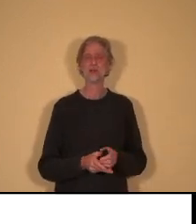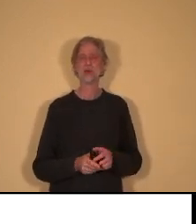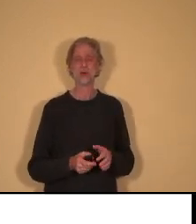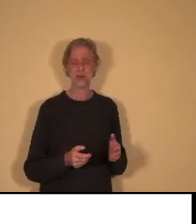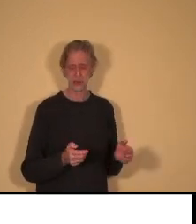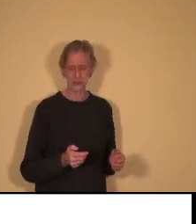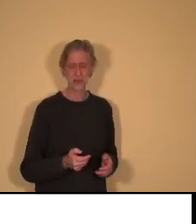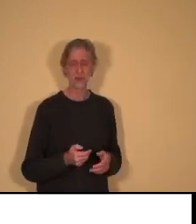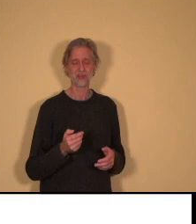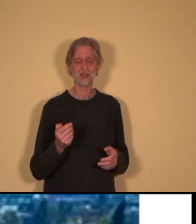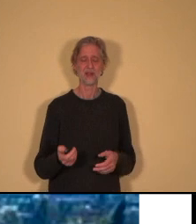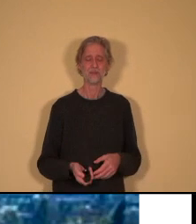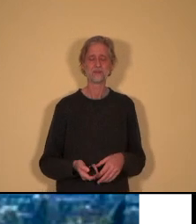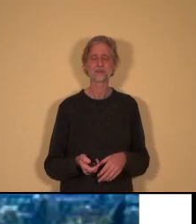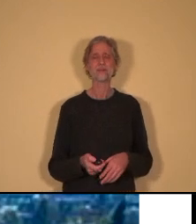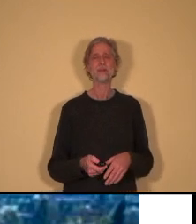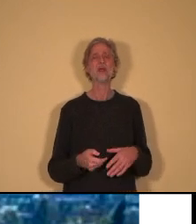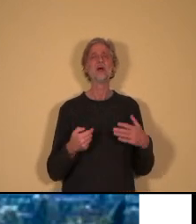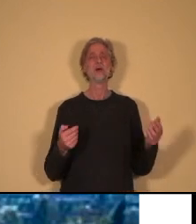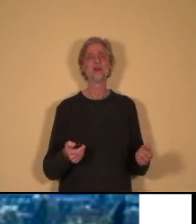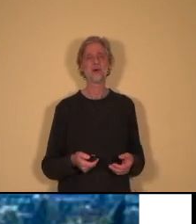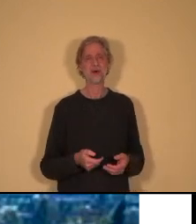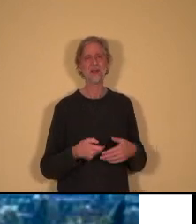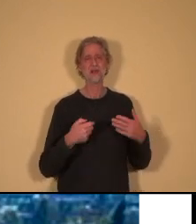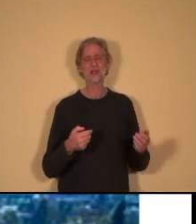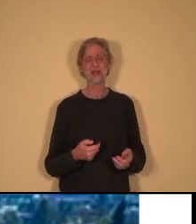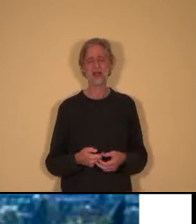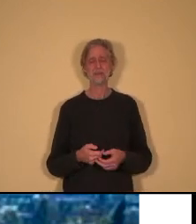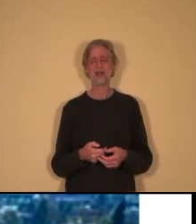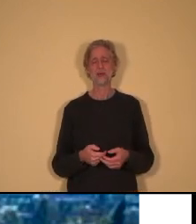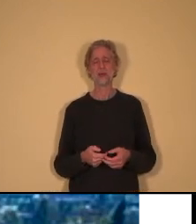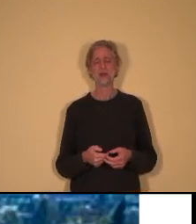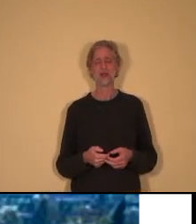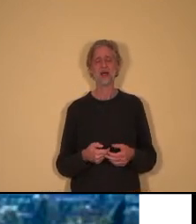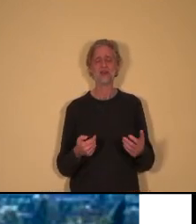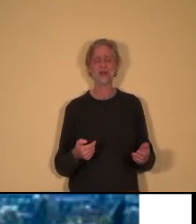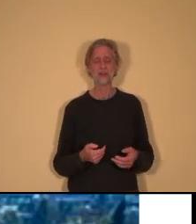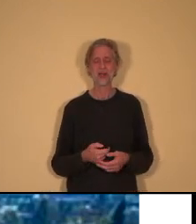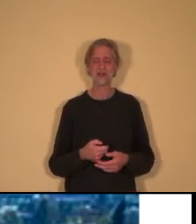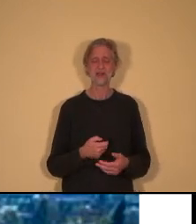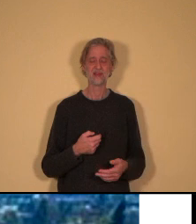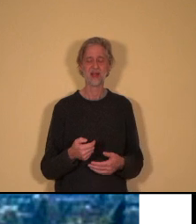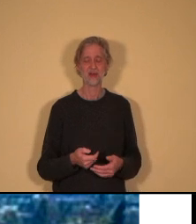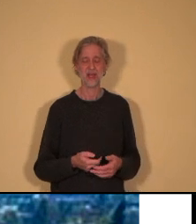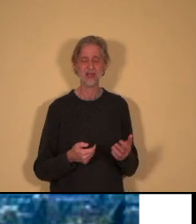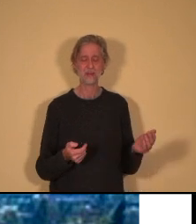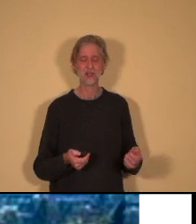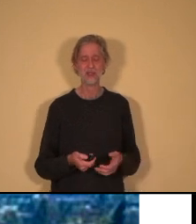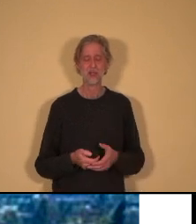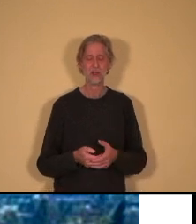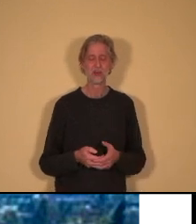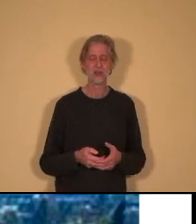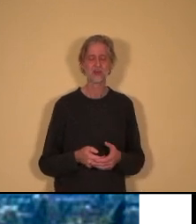als 0,04%. Und das Verfahren zur direkten Abtrennung aus der Luft heißt Direct Air